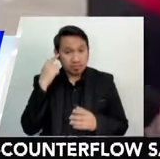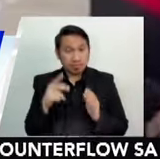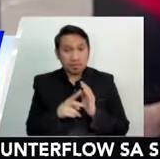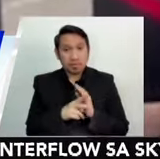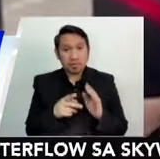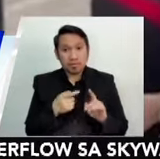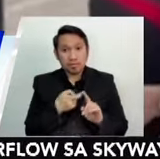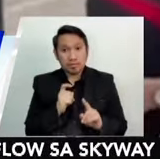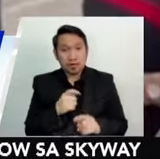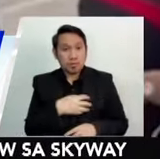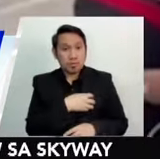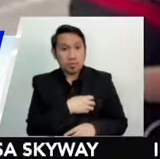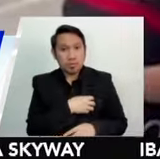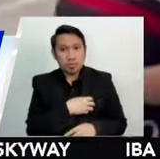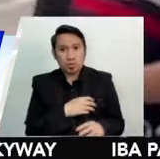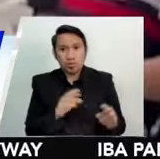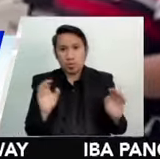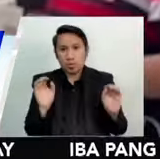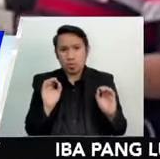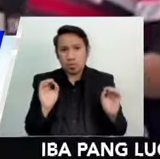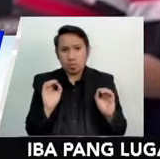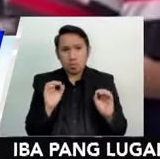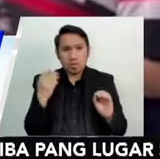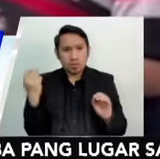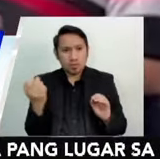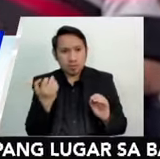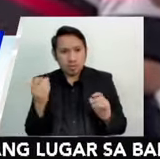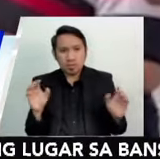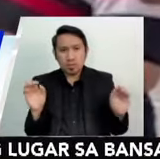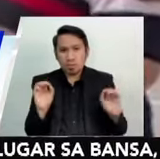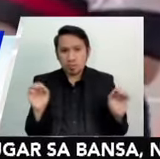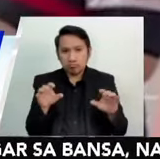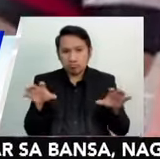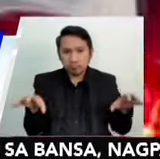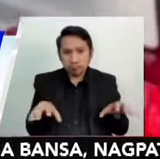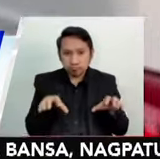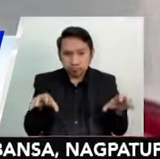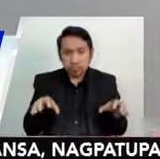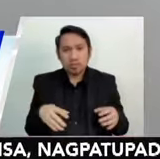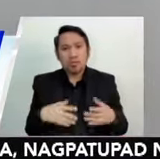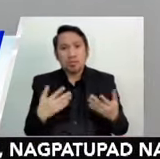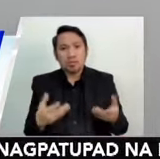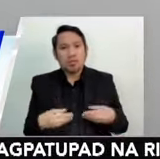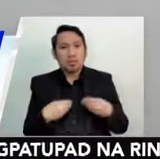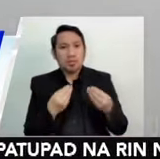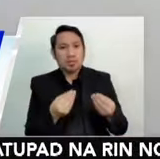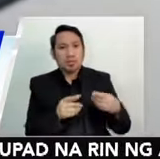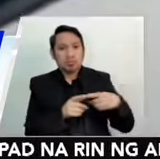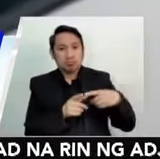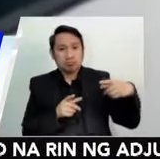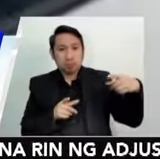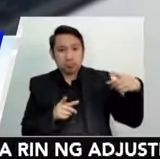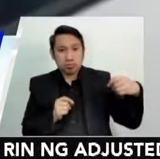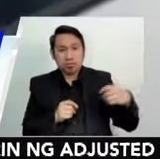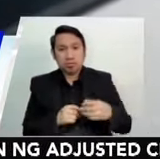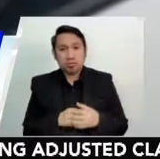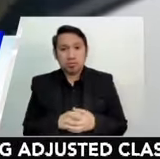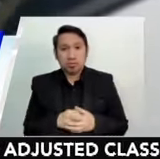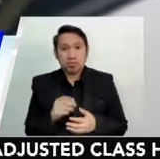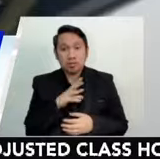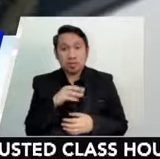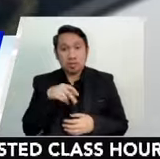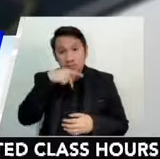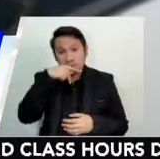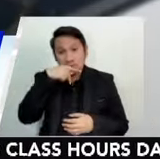Wala naman silang operasyon o emergency na kailangan tugunan, kaya tinikita ng driver. Wala rin lusot ang tatlong pribadong sasakyan na